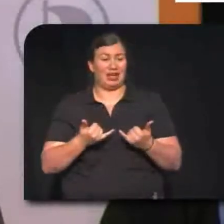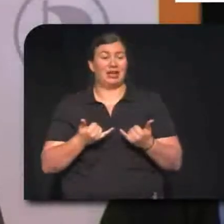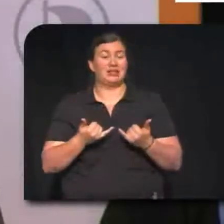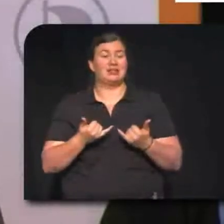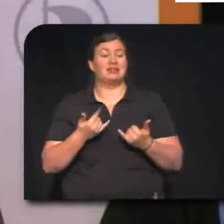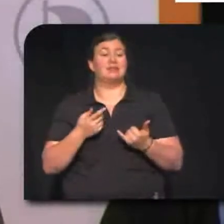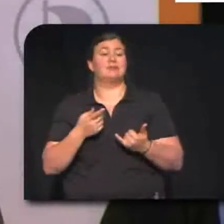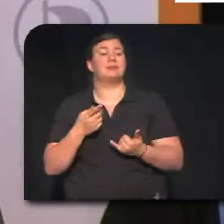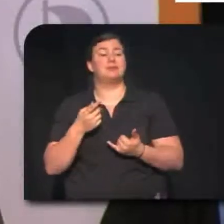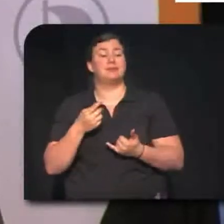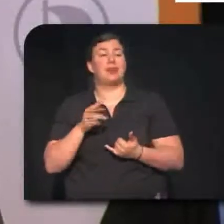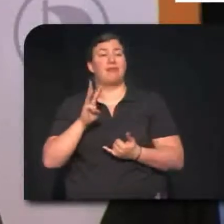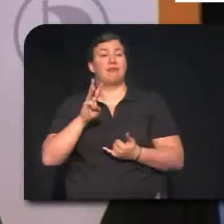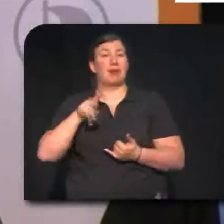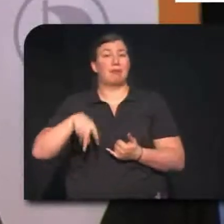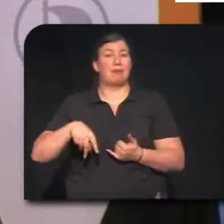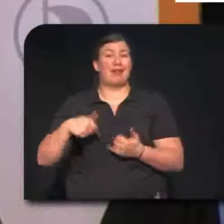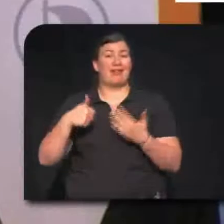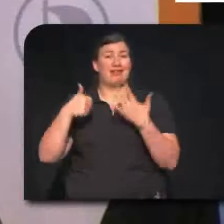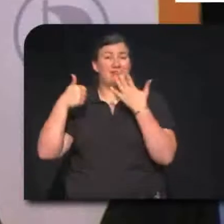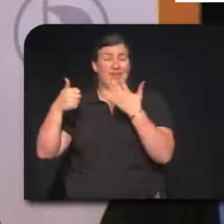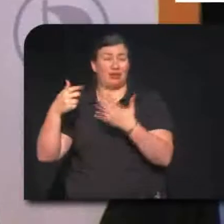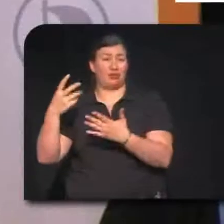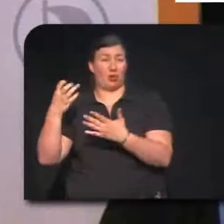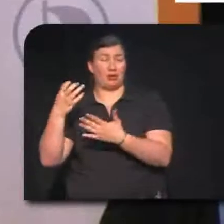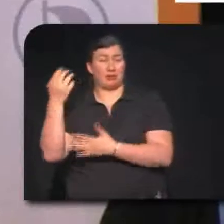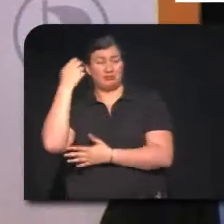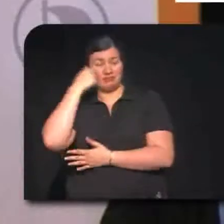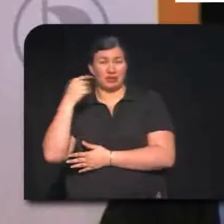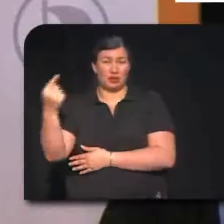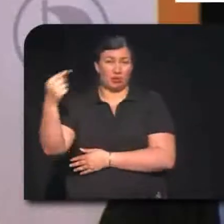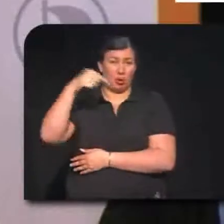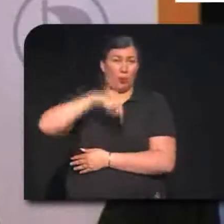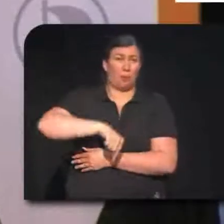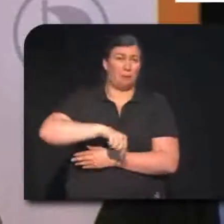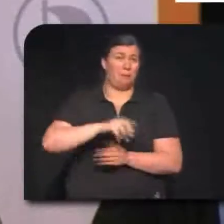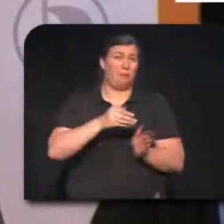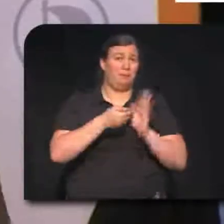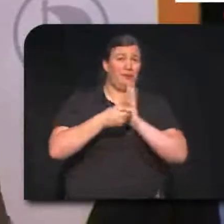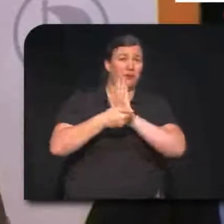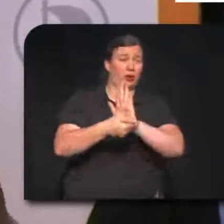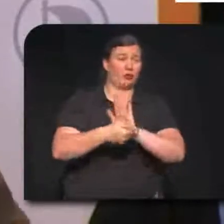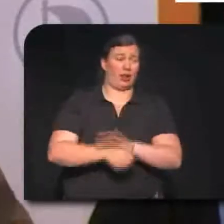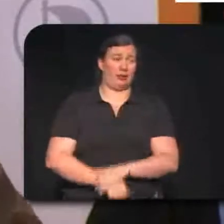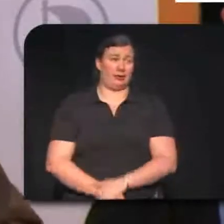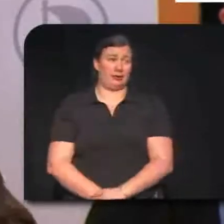96 auf die Bühne um diesen Antrag vorzustellen